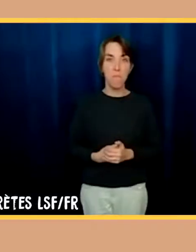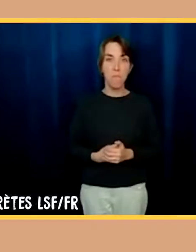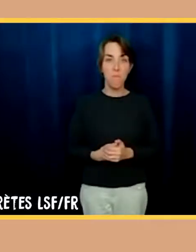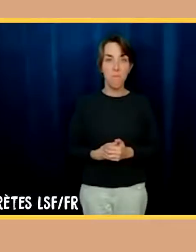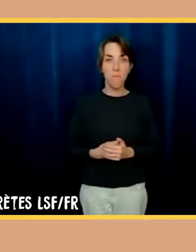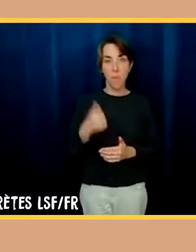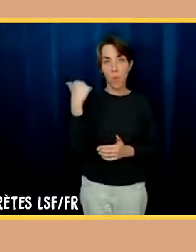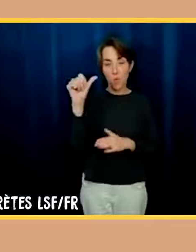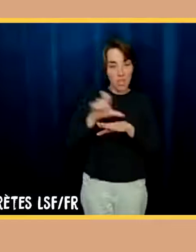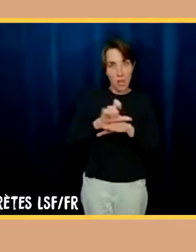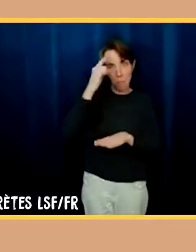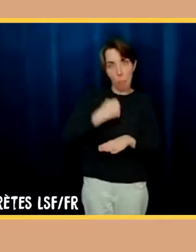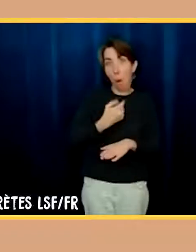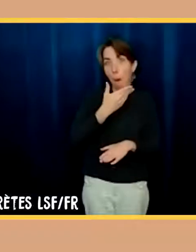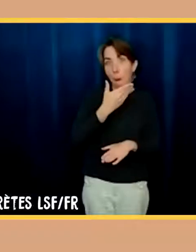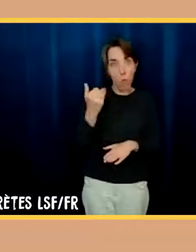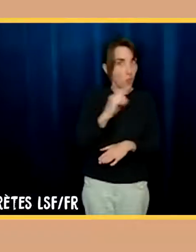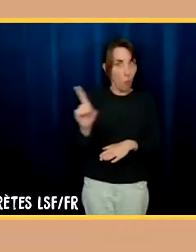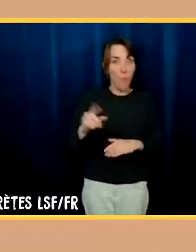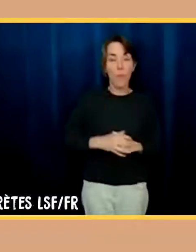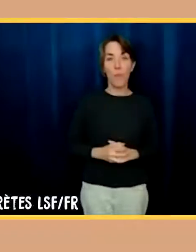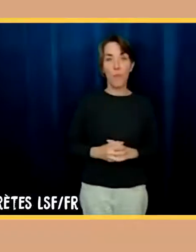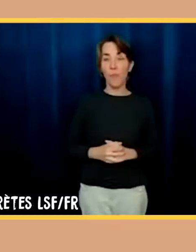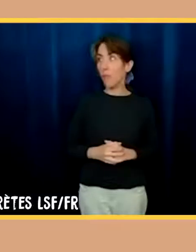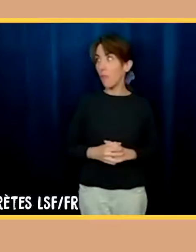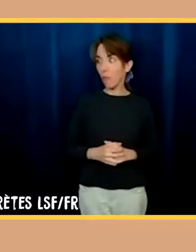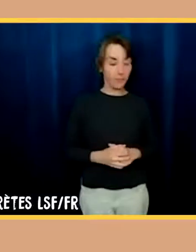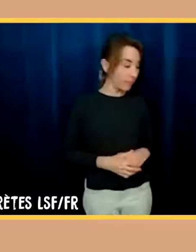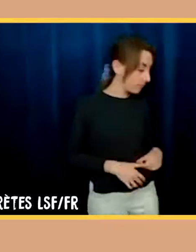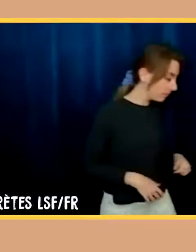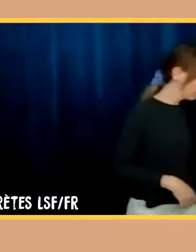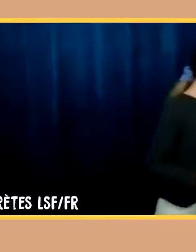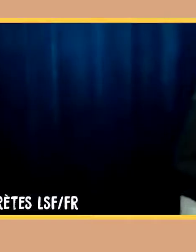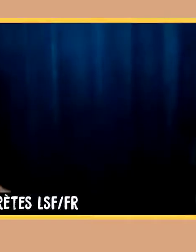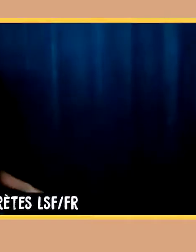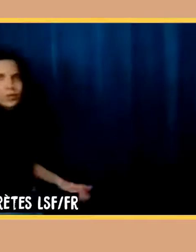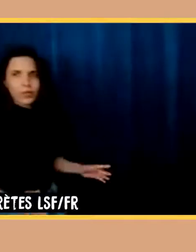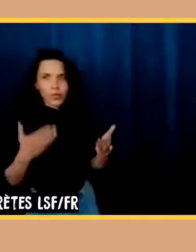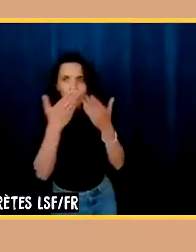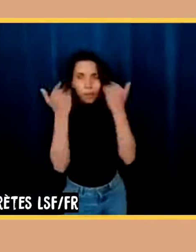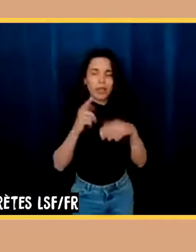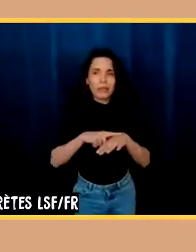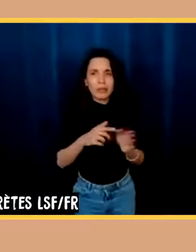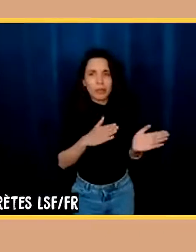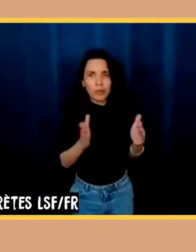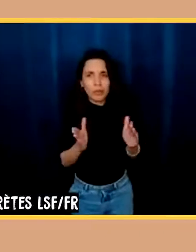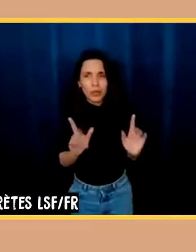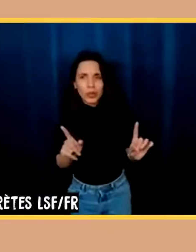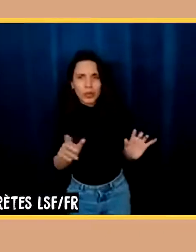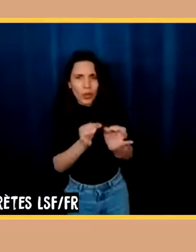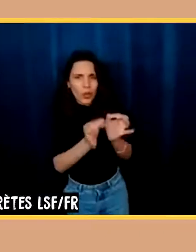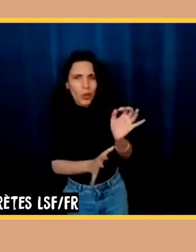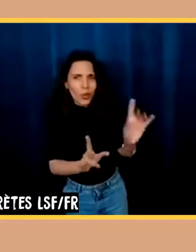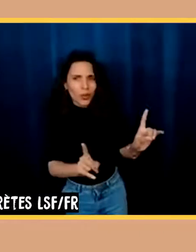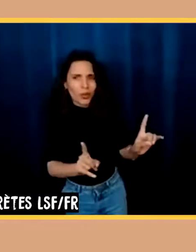un seul islam. Merci. Je ne sais pas combien de temps il me reste. Est-ce que je peux juste... Juste terminer, oui,